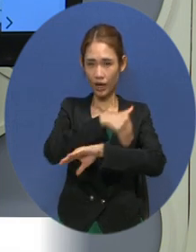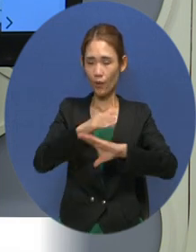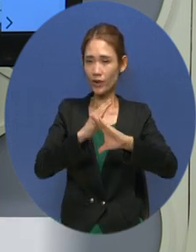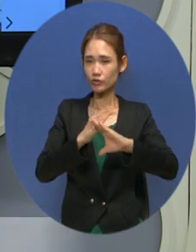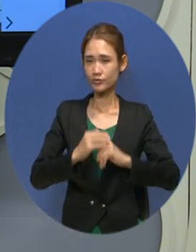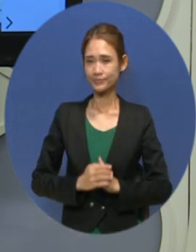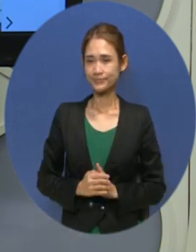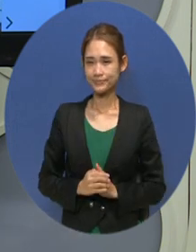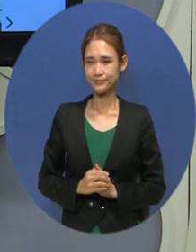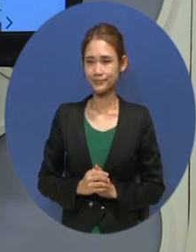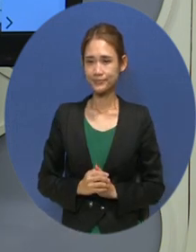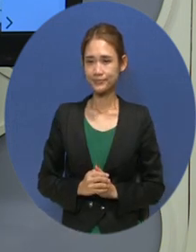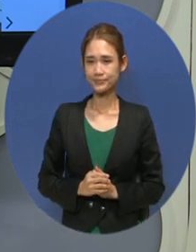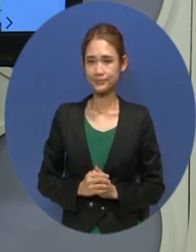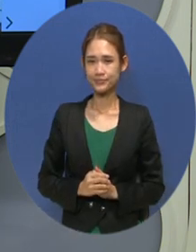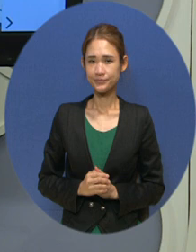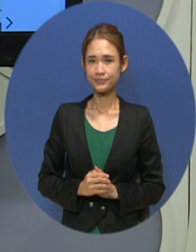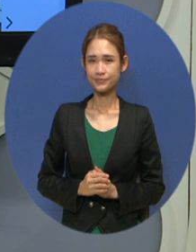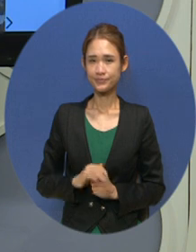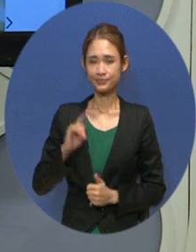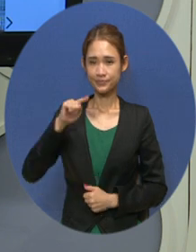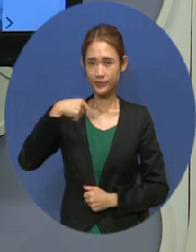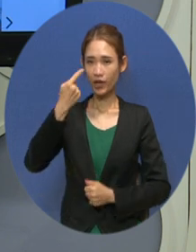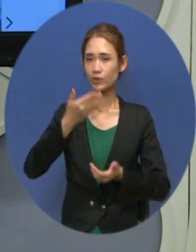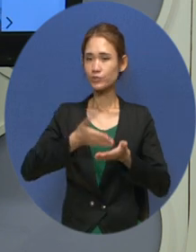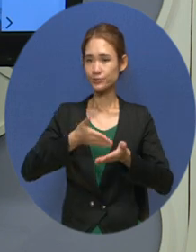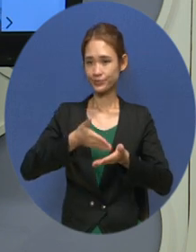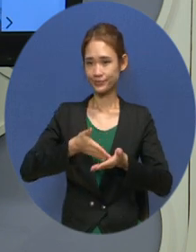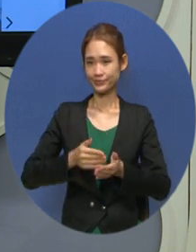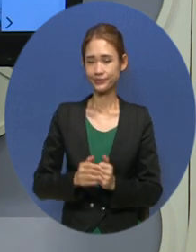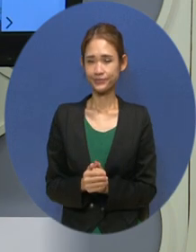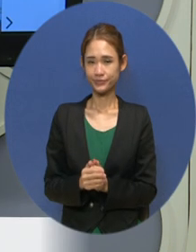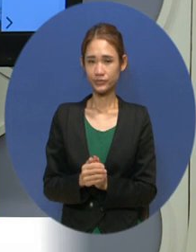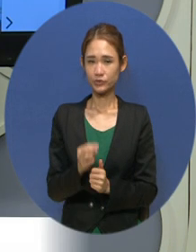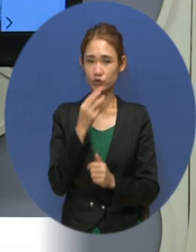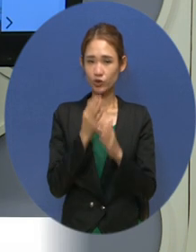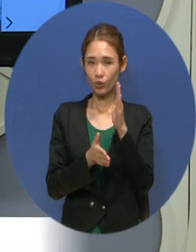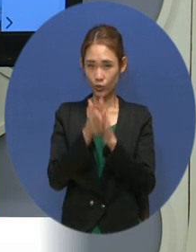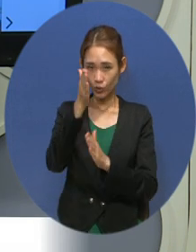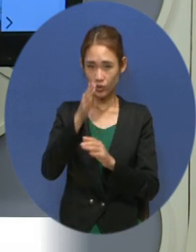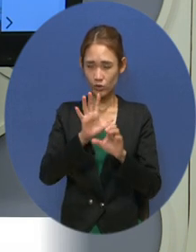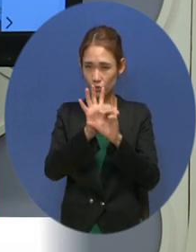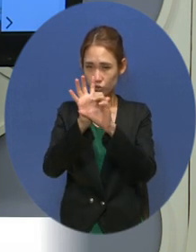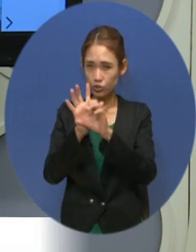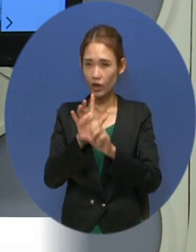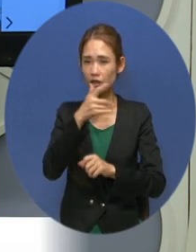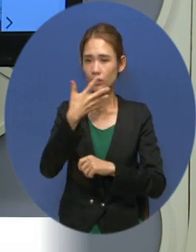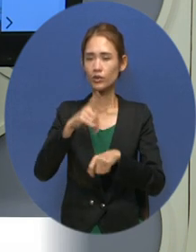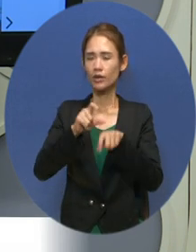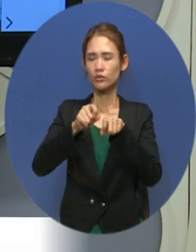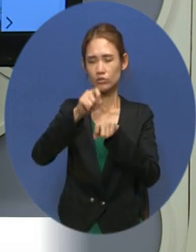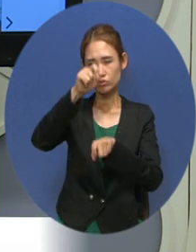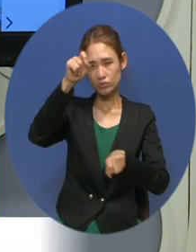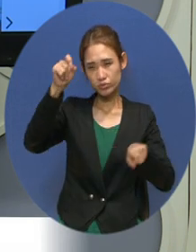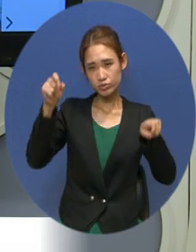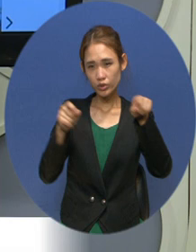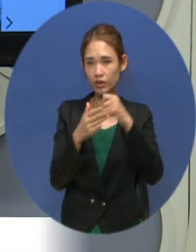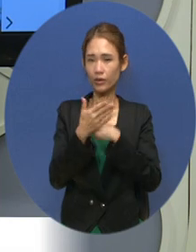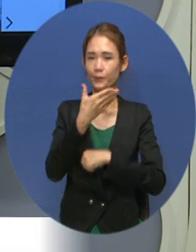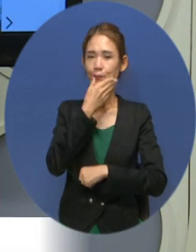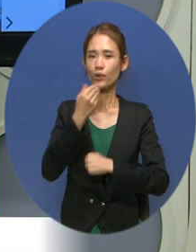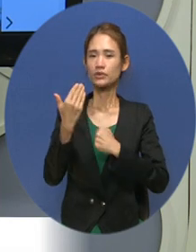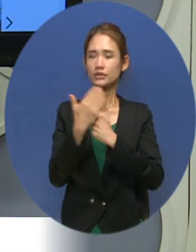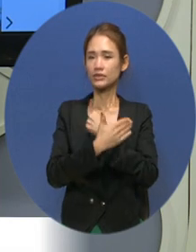예정입니다 다음 소식입니다 서울시는 최근 코론 알고가 장기화되면서 복지